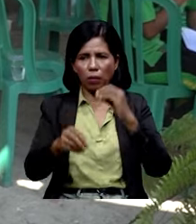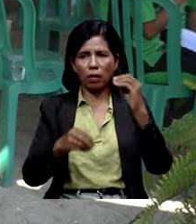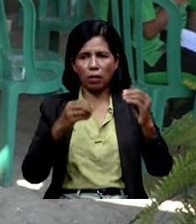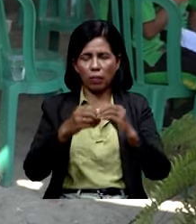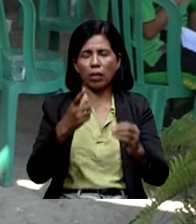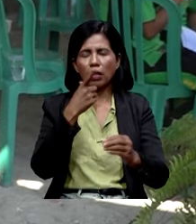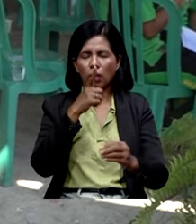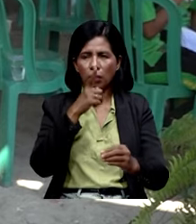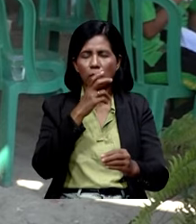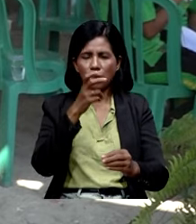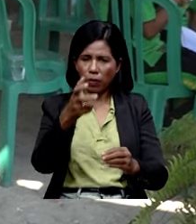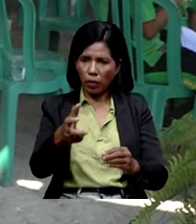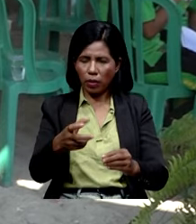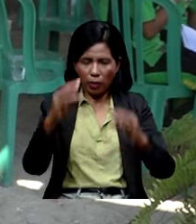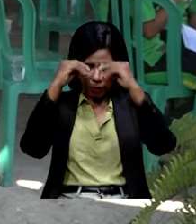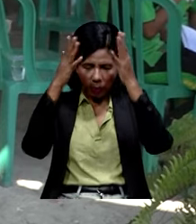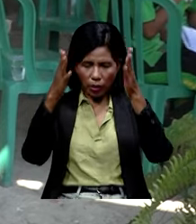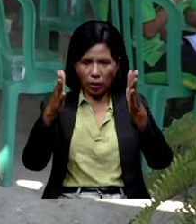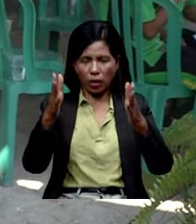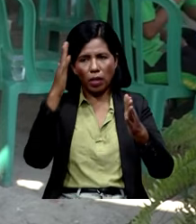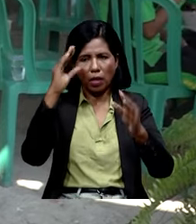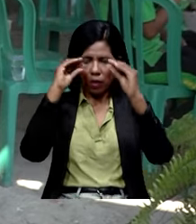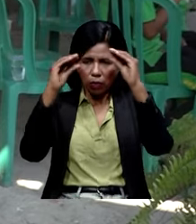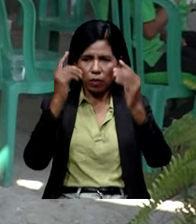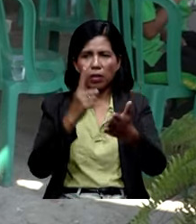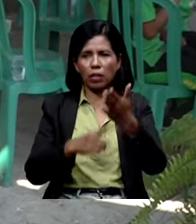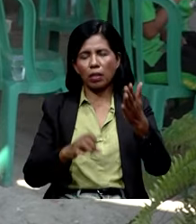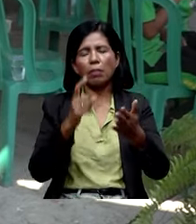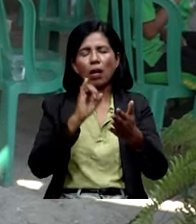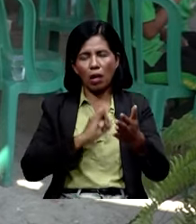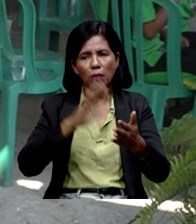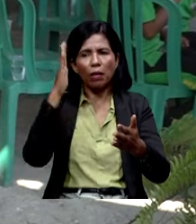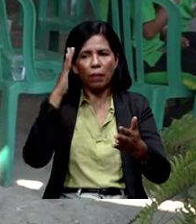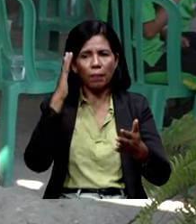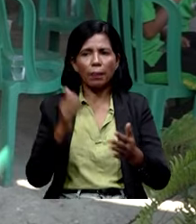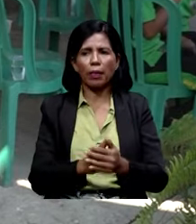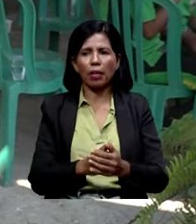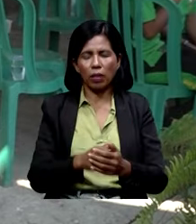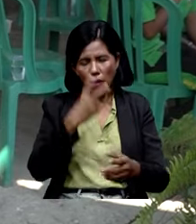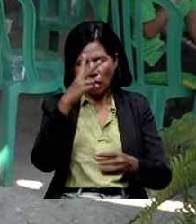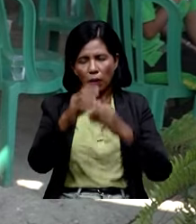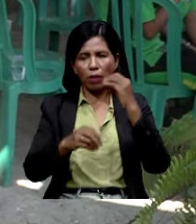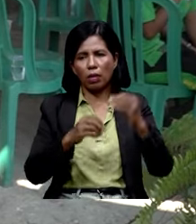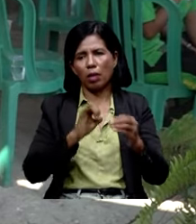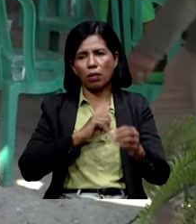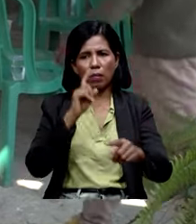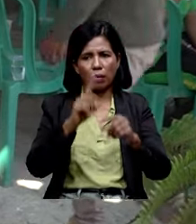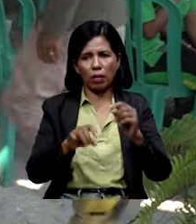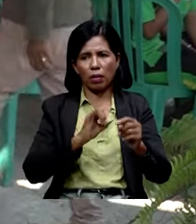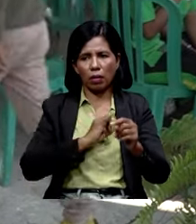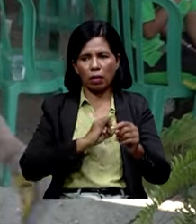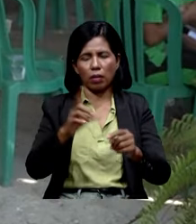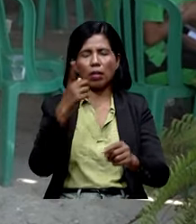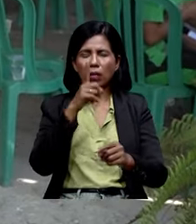lingko Portugis tambah. Amin ya profesor bayi kanoreng ni dihangan esan ni hau kanoreng tu saya mak hau hatene. Intong atu ke kalian kono bayi dene hau labela tambah hau laus iha parte